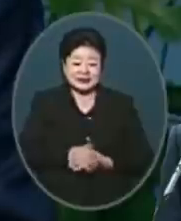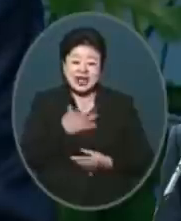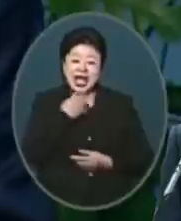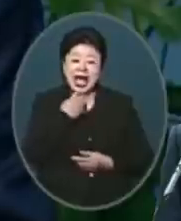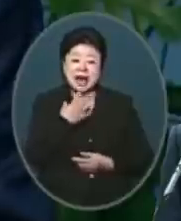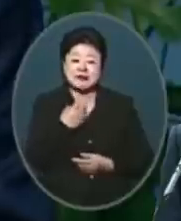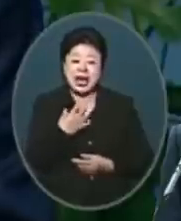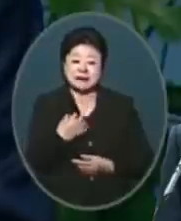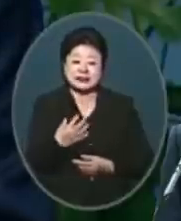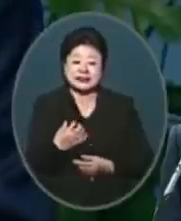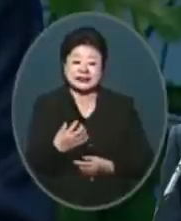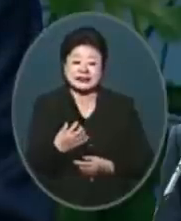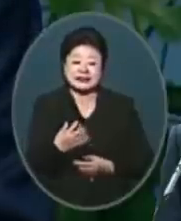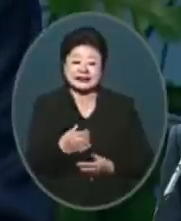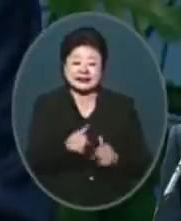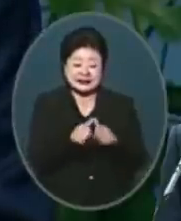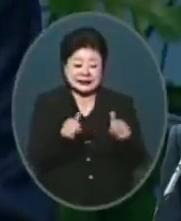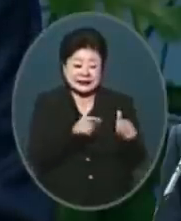아브라함은